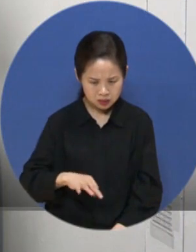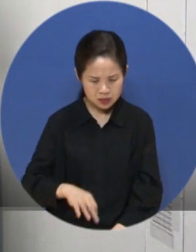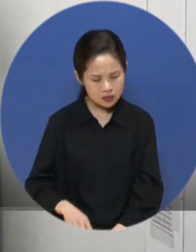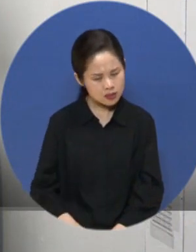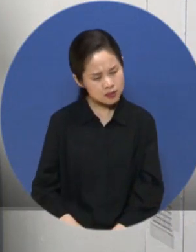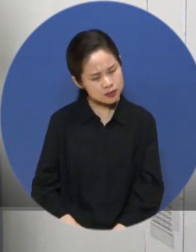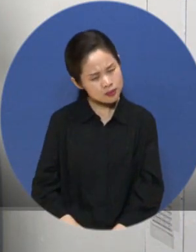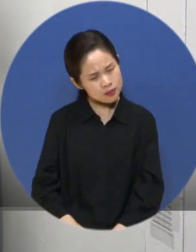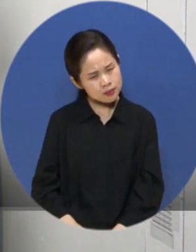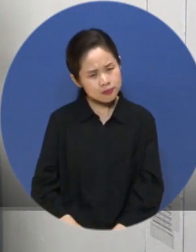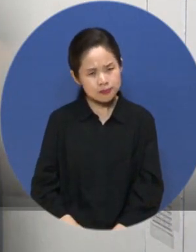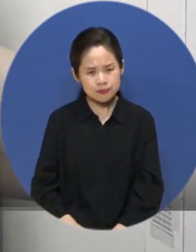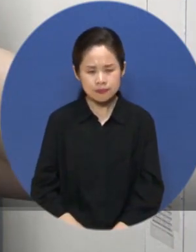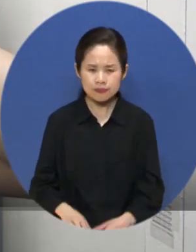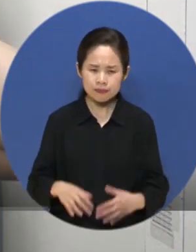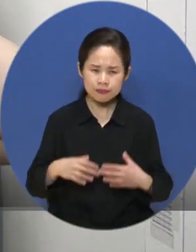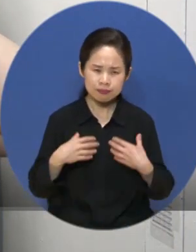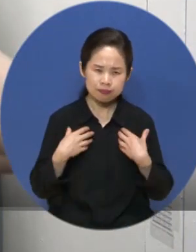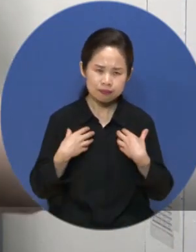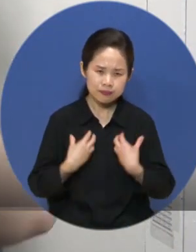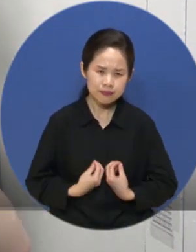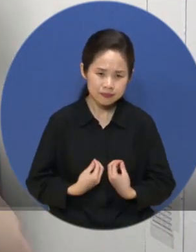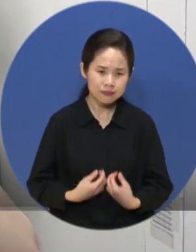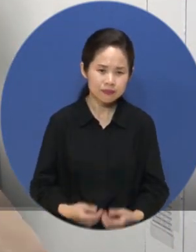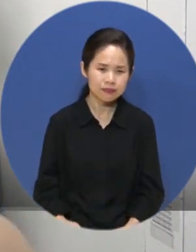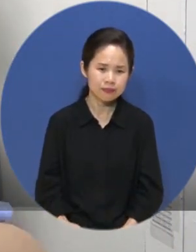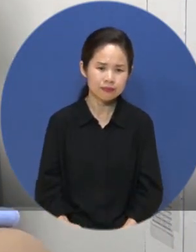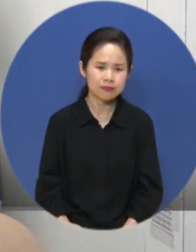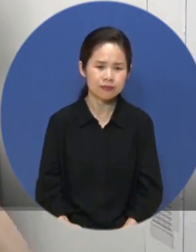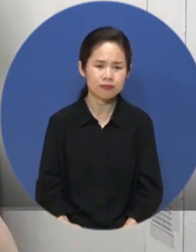안 되나. 물론